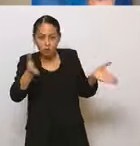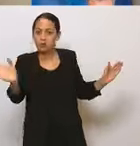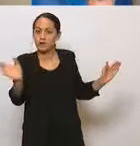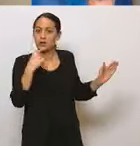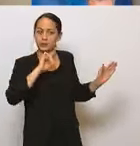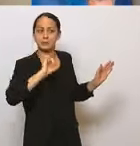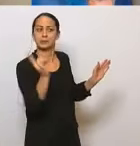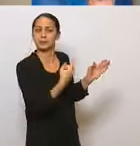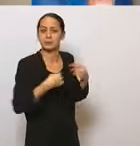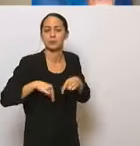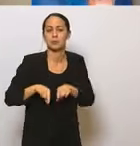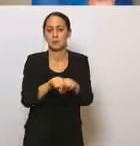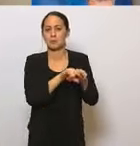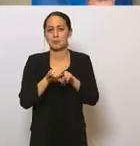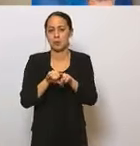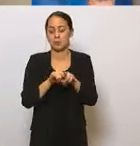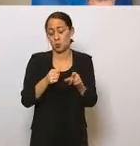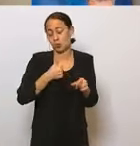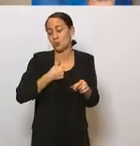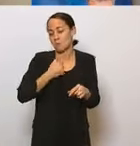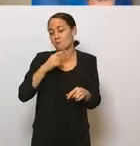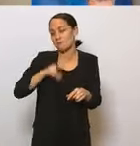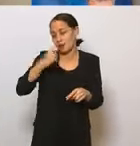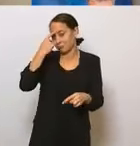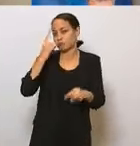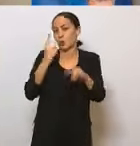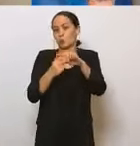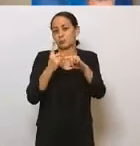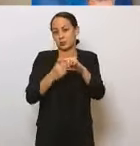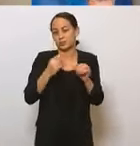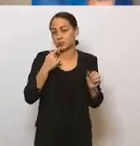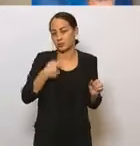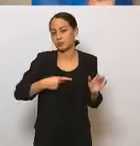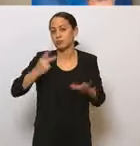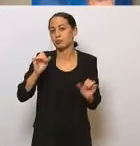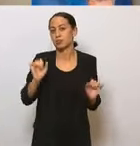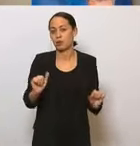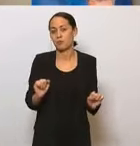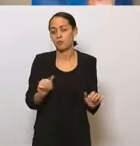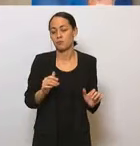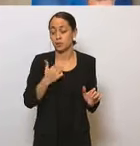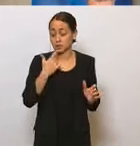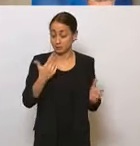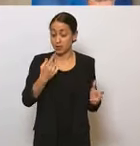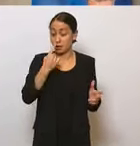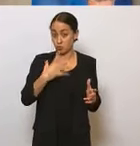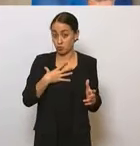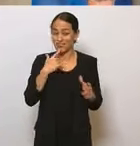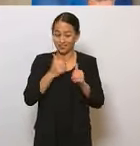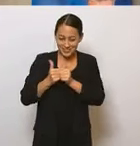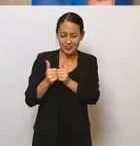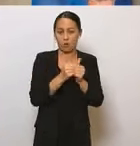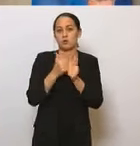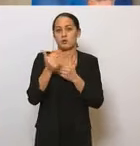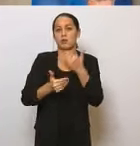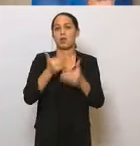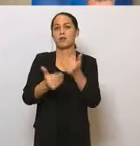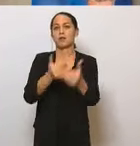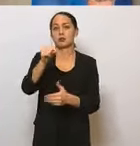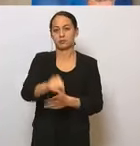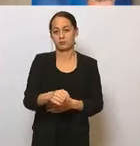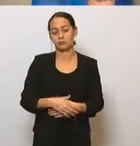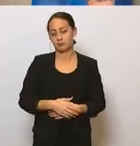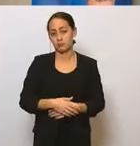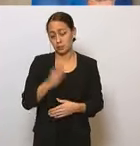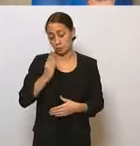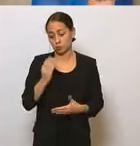je suis plutôt positive et on verra comment les choses évoluent. Et je pense qu'il faut effectivement qu'on avance ensemble. C'est nécessaire. Merci beaucoup.